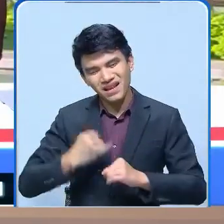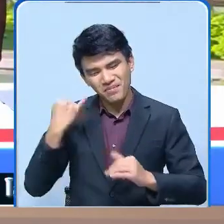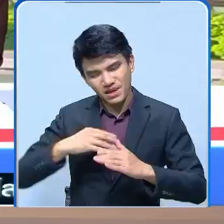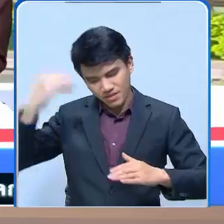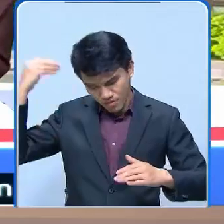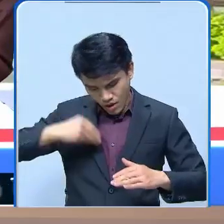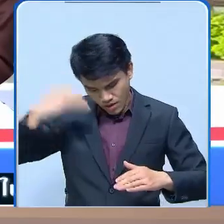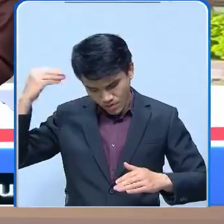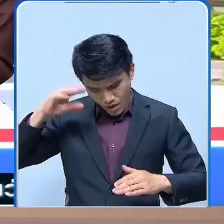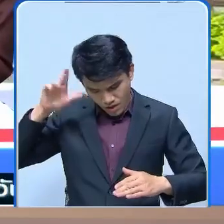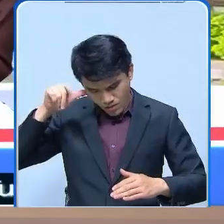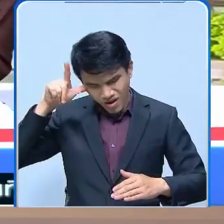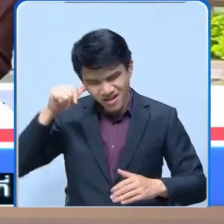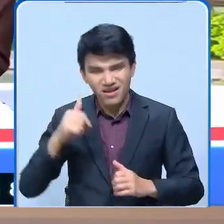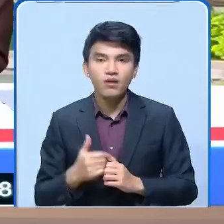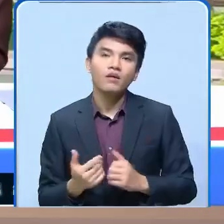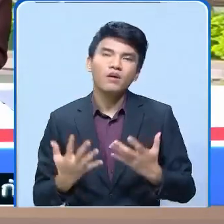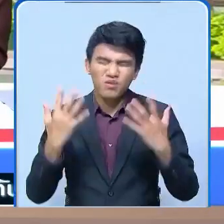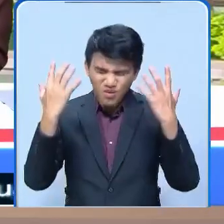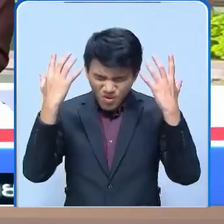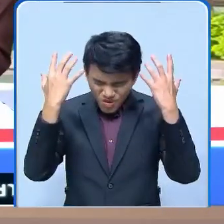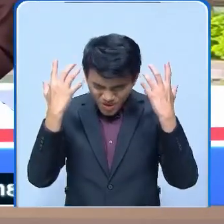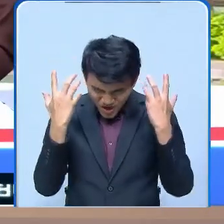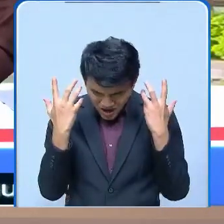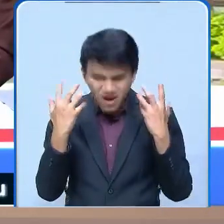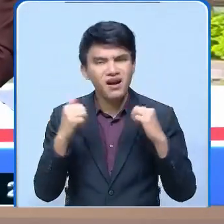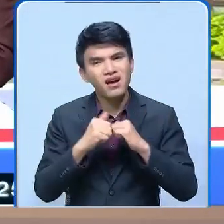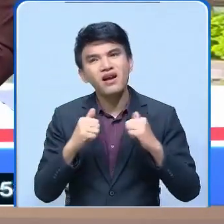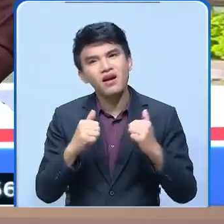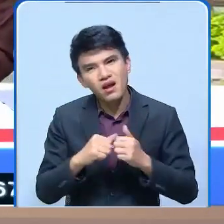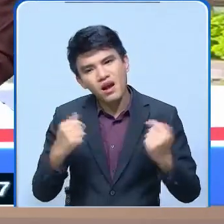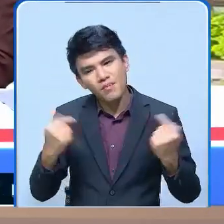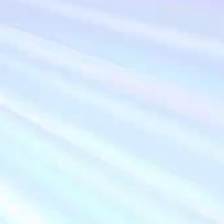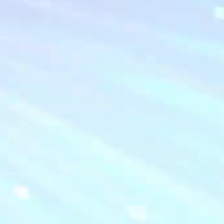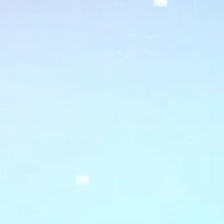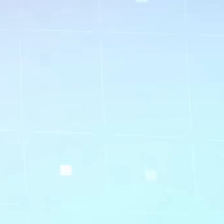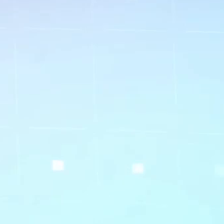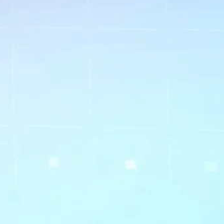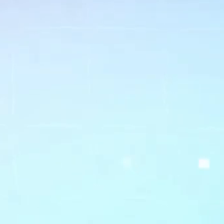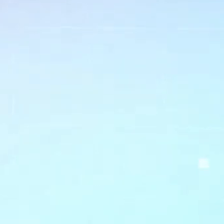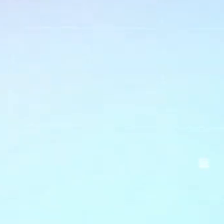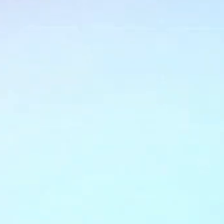คนเป็นพ่อเป็นแม่เครียดเหมือนกันนะ เครียดสิ ไปมีเรื่องนอกบ้านเท่านั้นเลยอ่ะ